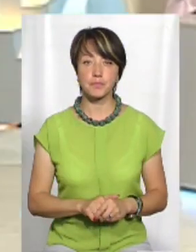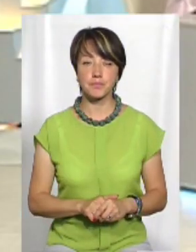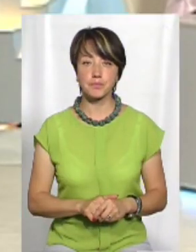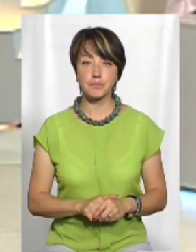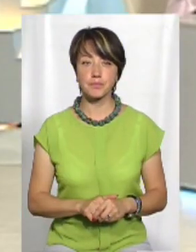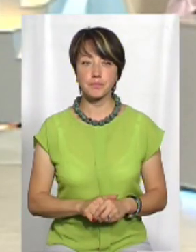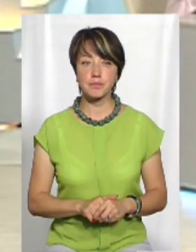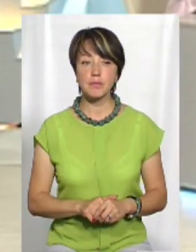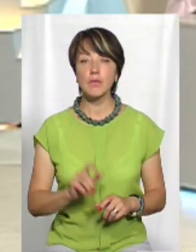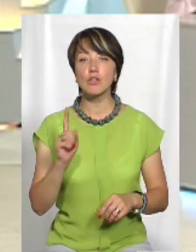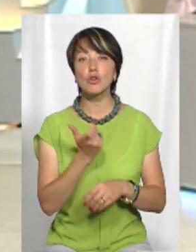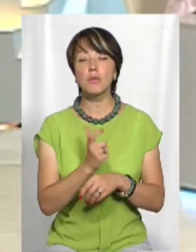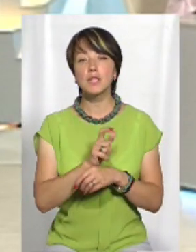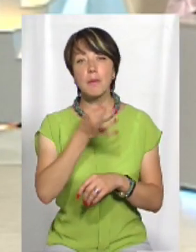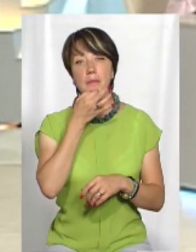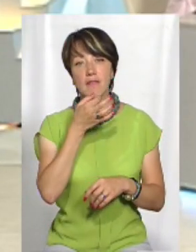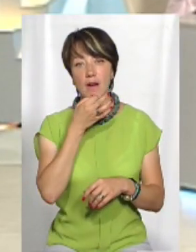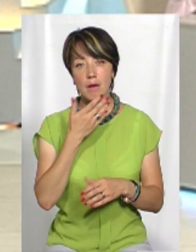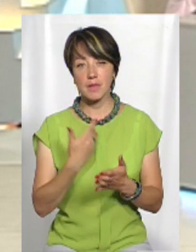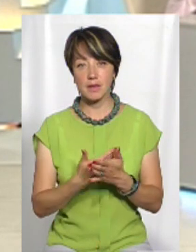От що більш привабливе,